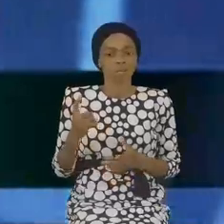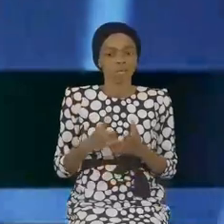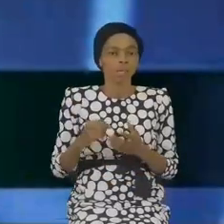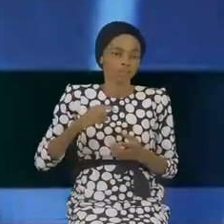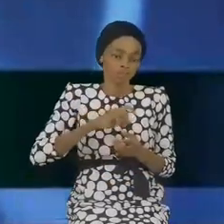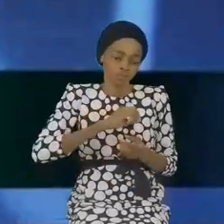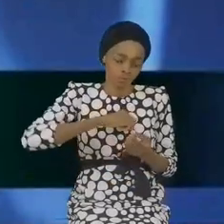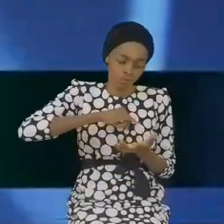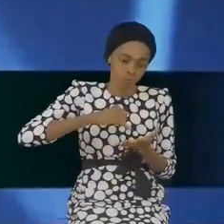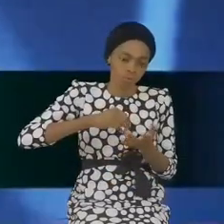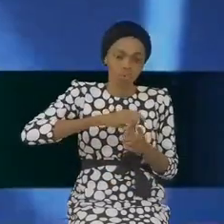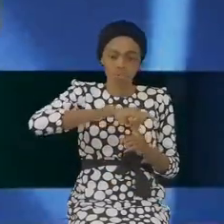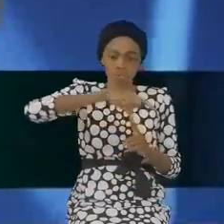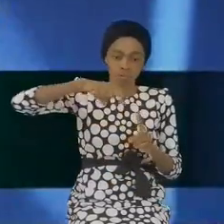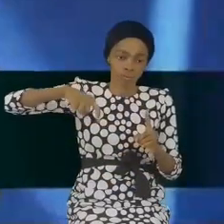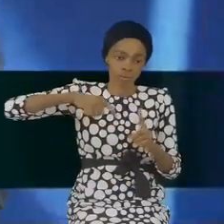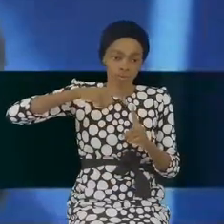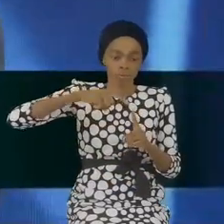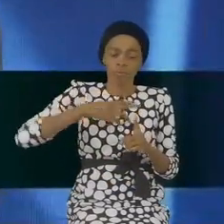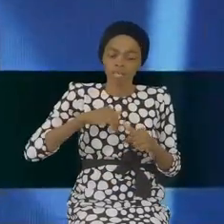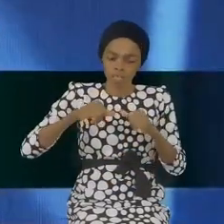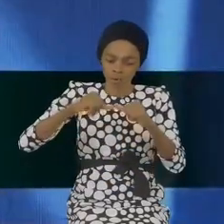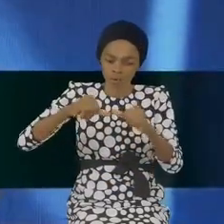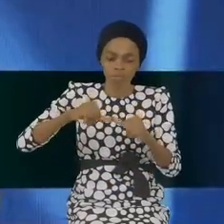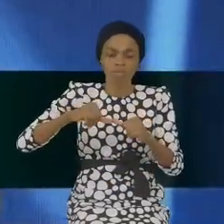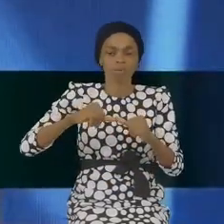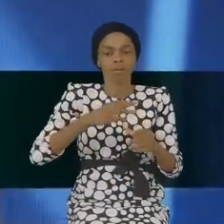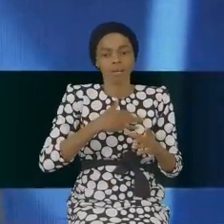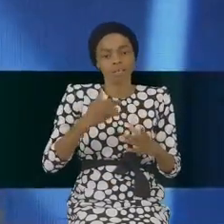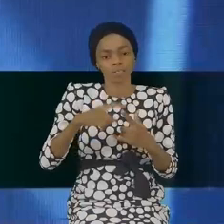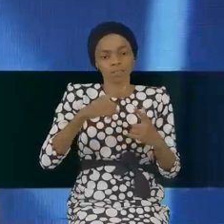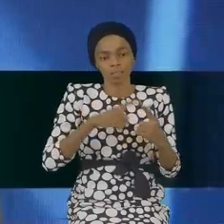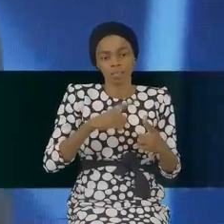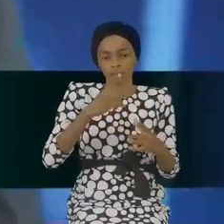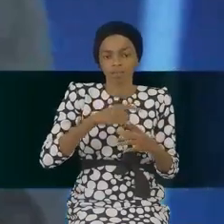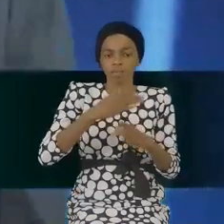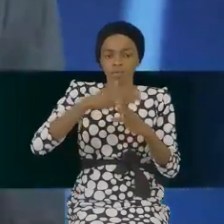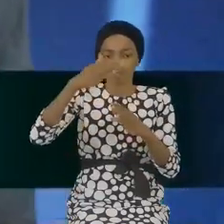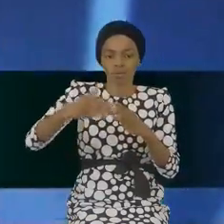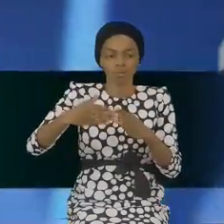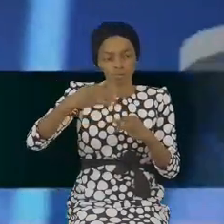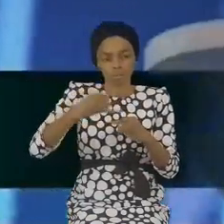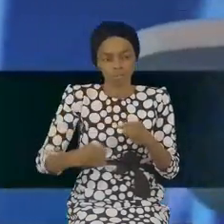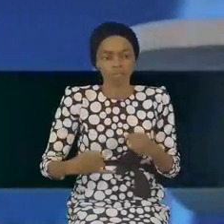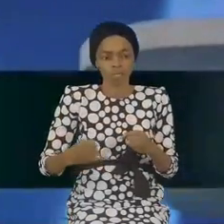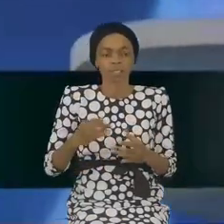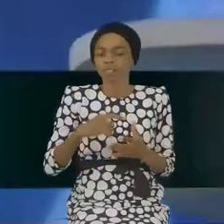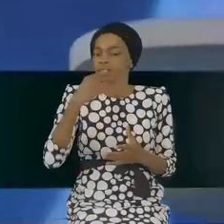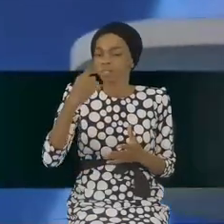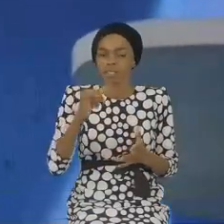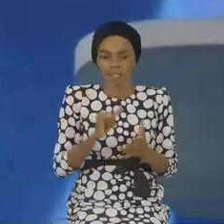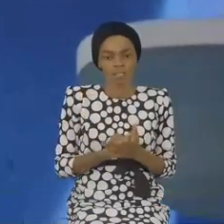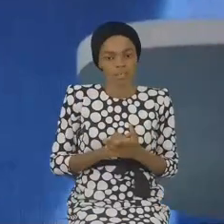toujours le cercle. Ils ont commencé et ils ont continué. Et à la fin, ils n'ont pas dit, où